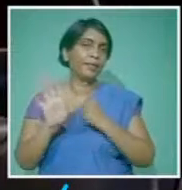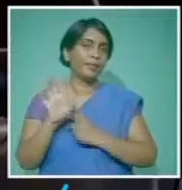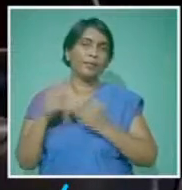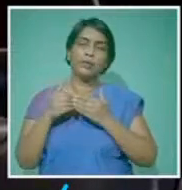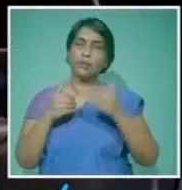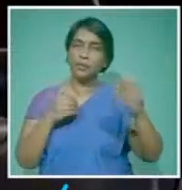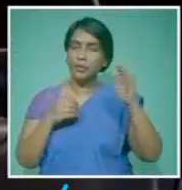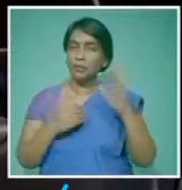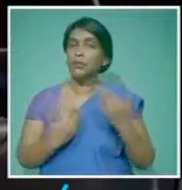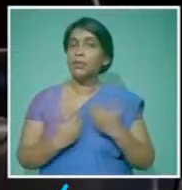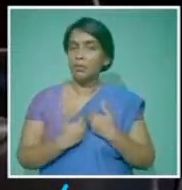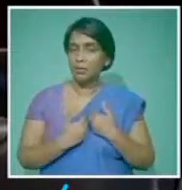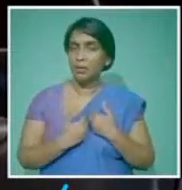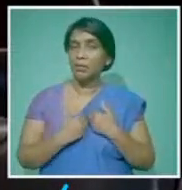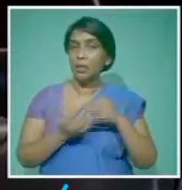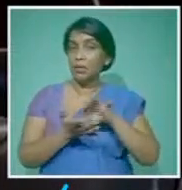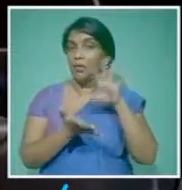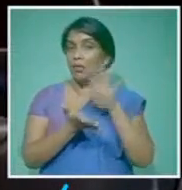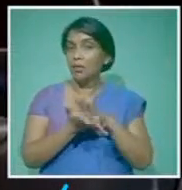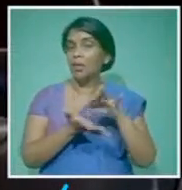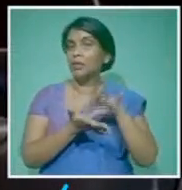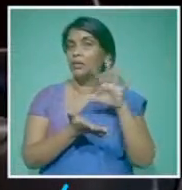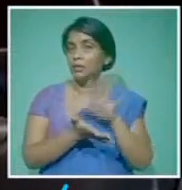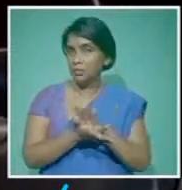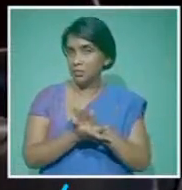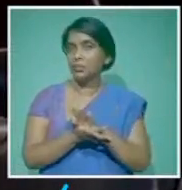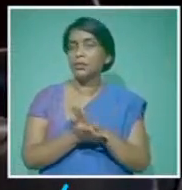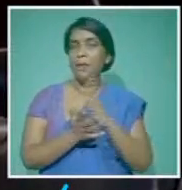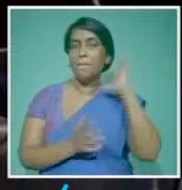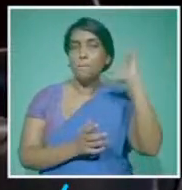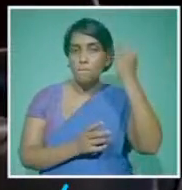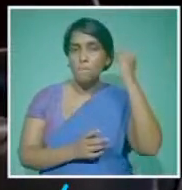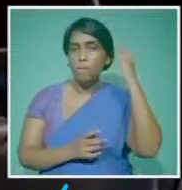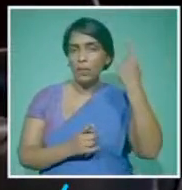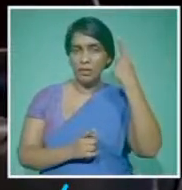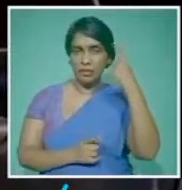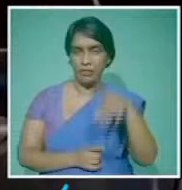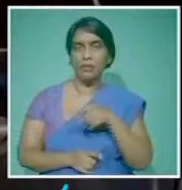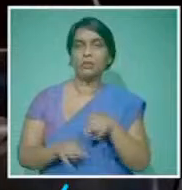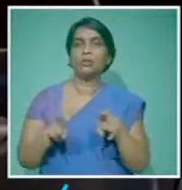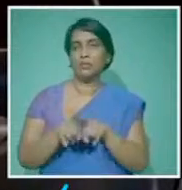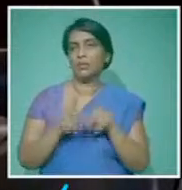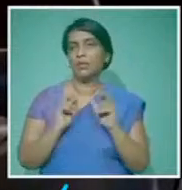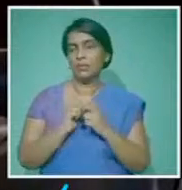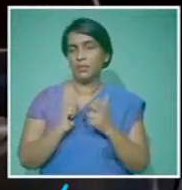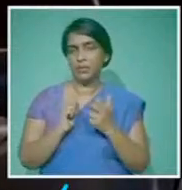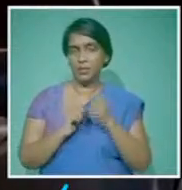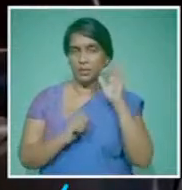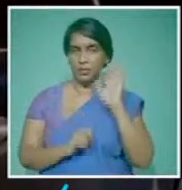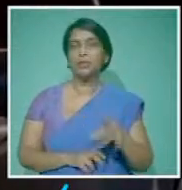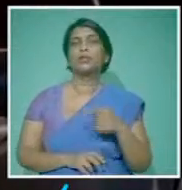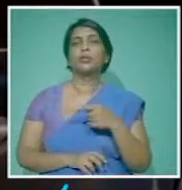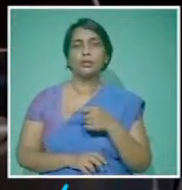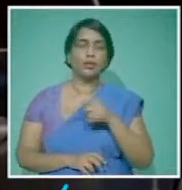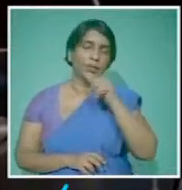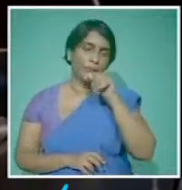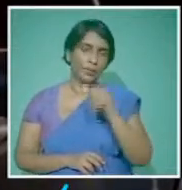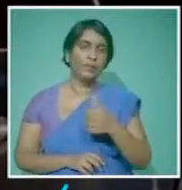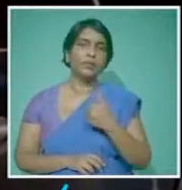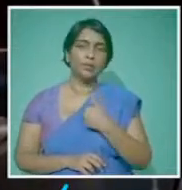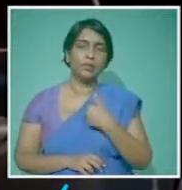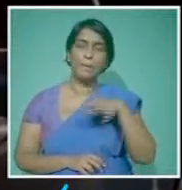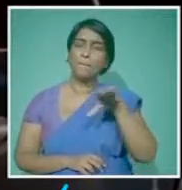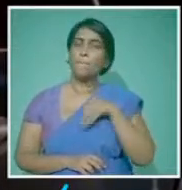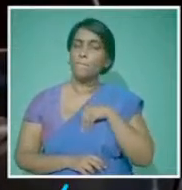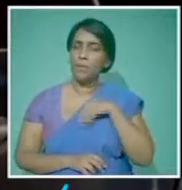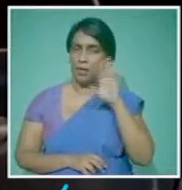තිස්සේ අපි ගත්ත තීරණවල ප්‍රතිඵල දිසා තමයි මෙවැනි තත්ත්වයක් නිර්මාණය වෙන්නේ කියන එක අනිවාර්යයෙන්ම අපිට